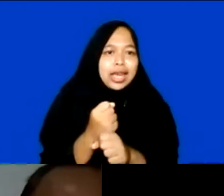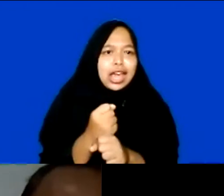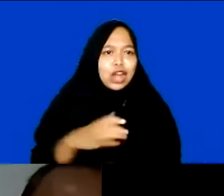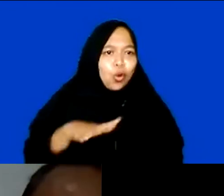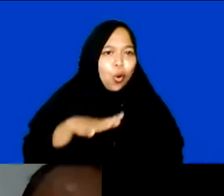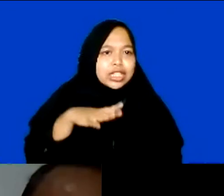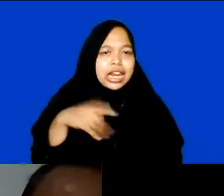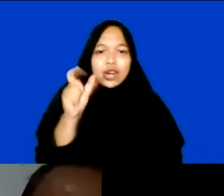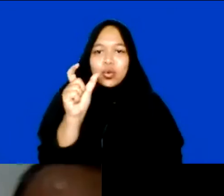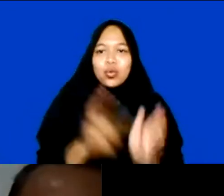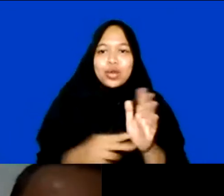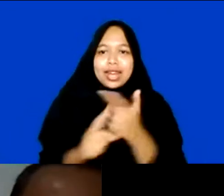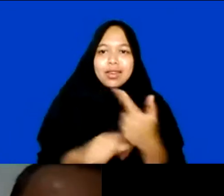Pak.